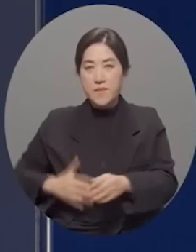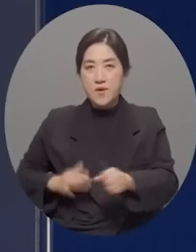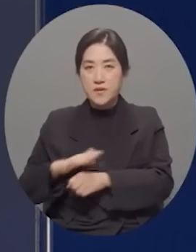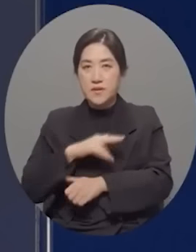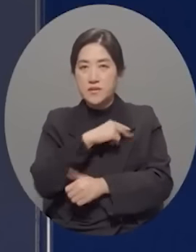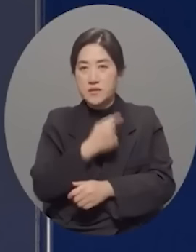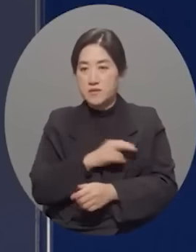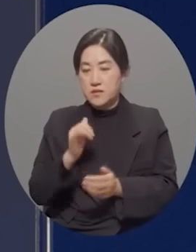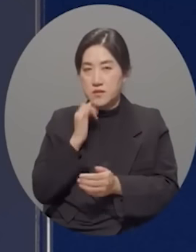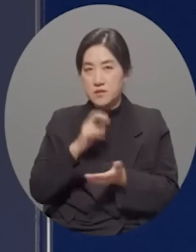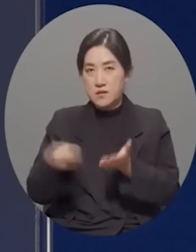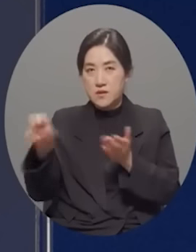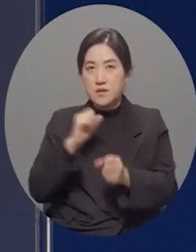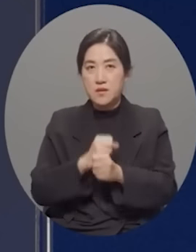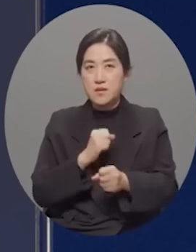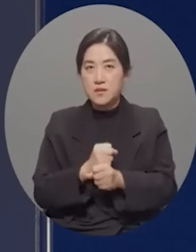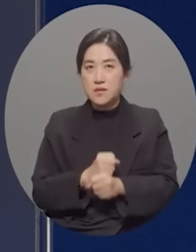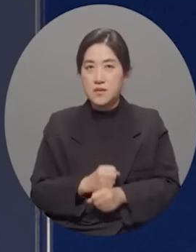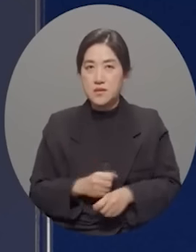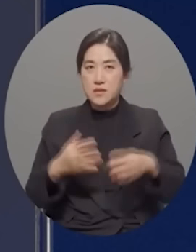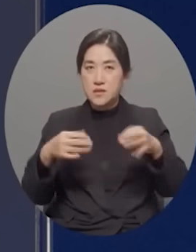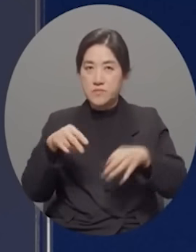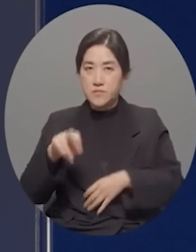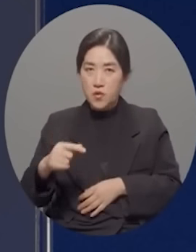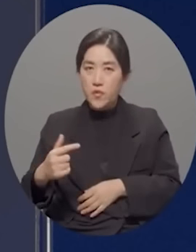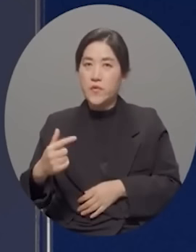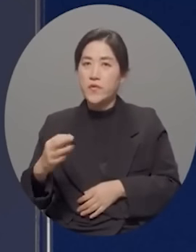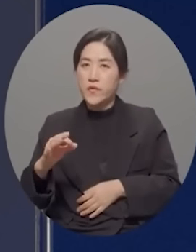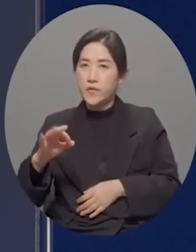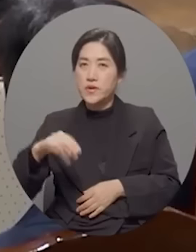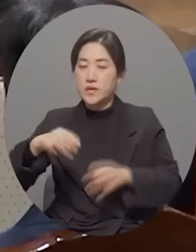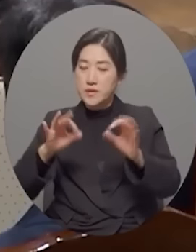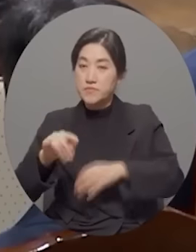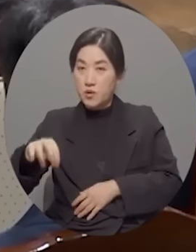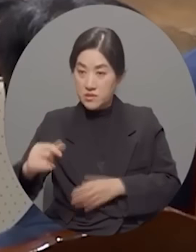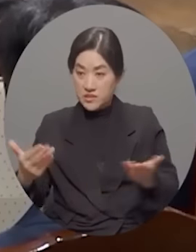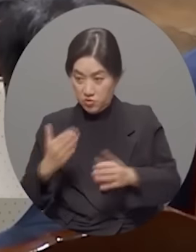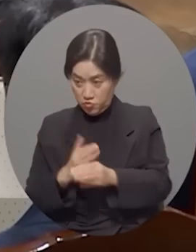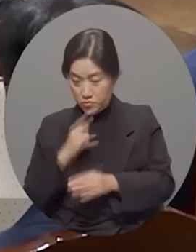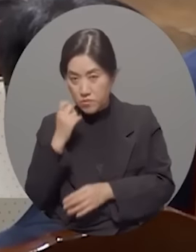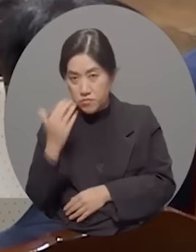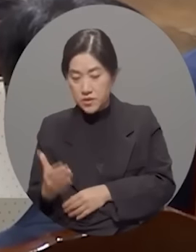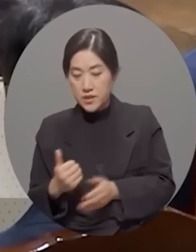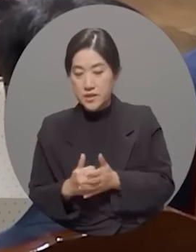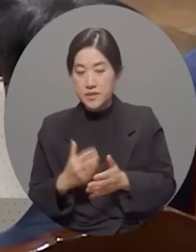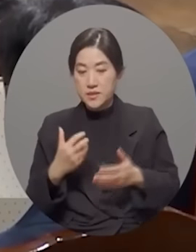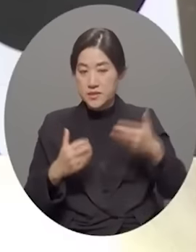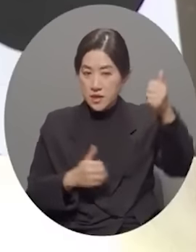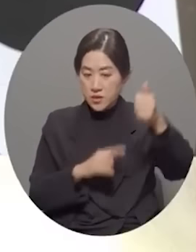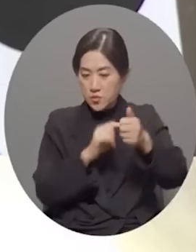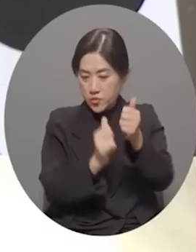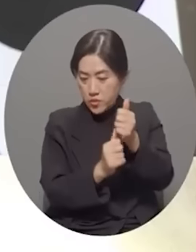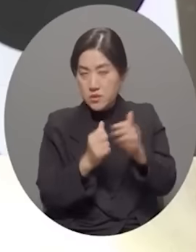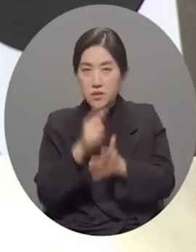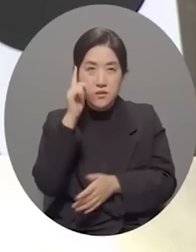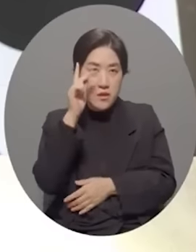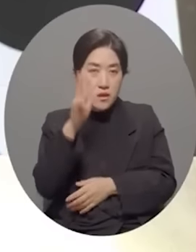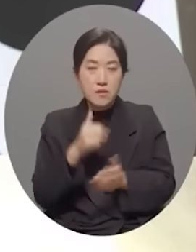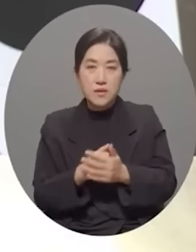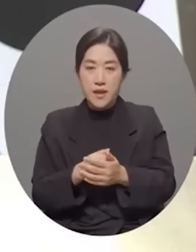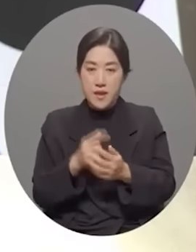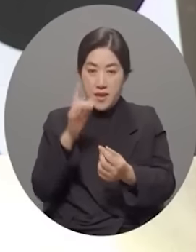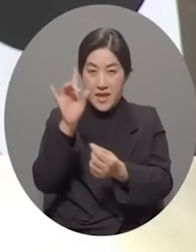임성근 사단장은 직무 수행 중이냐고 거듭 확인했습니다. 장관 스스로 또는 최측근을 통해 사흘간 4차례 유독